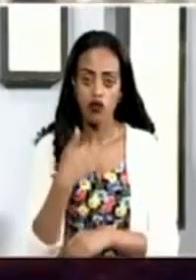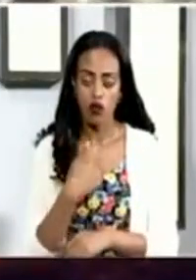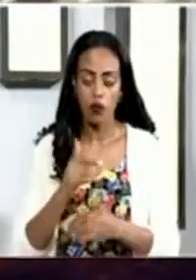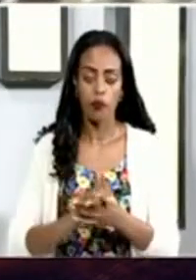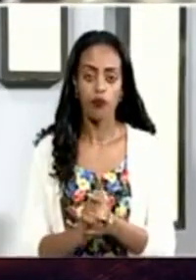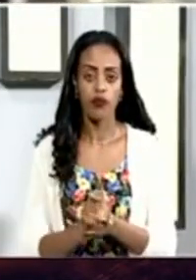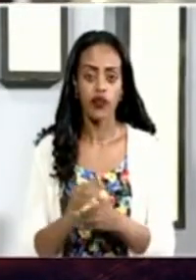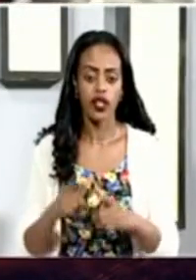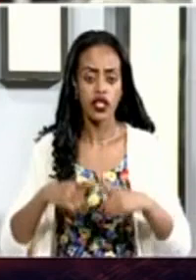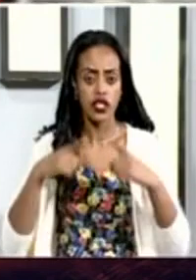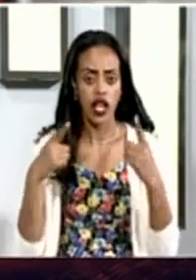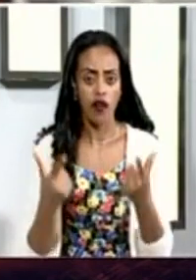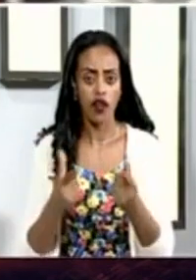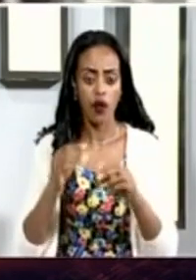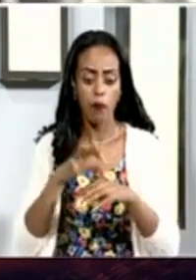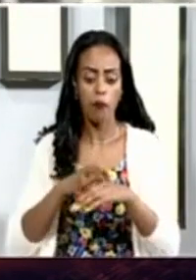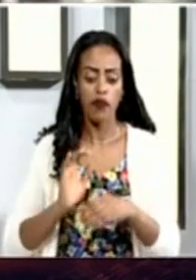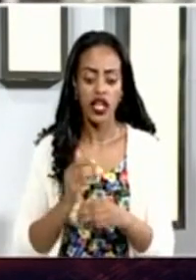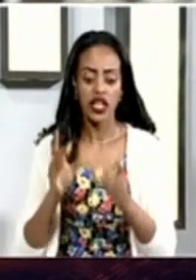غليصم تلعاوي خفال مريتنا ناي تگراي